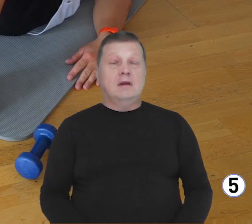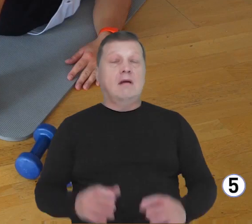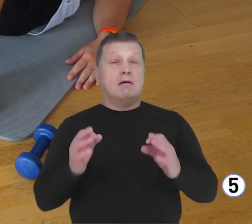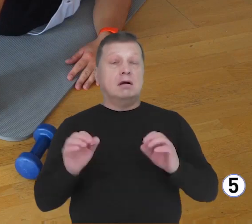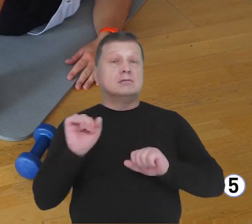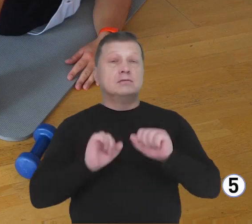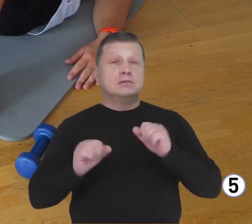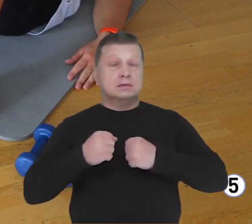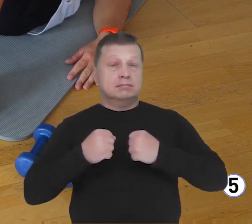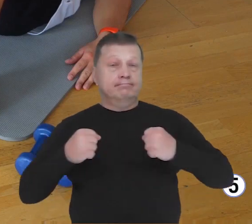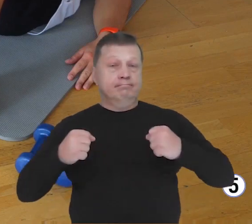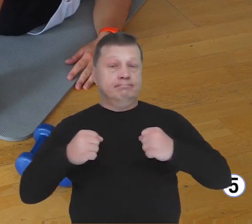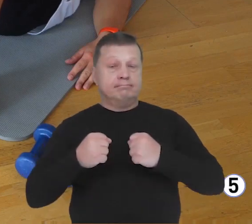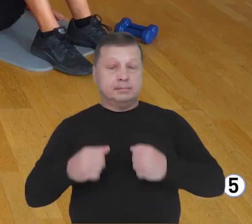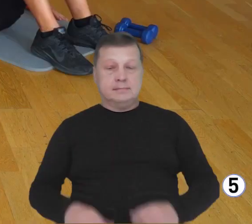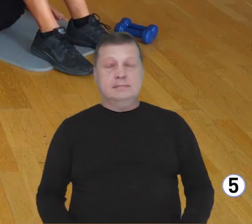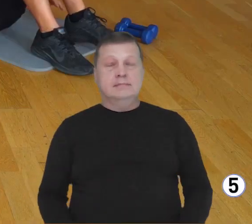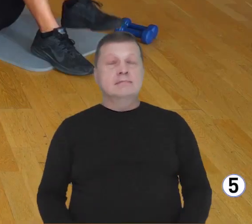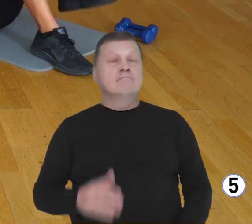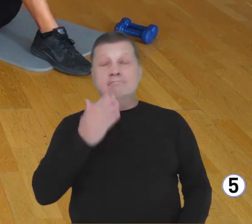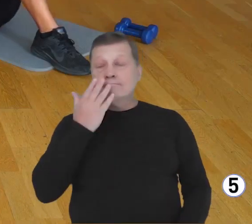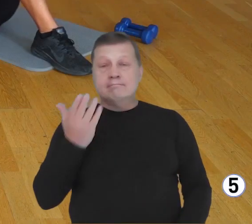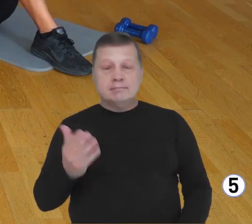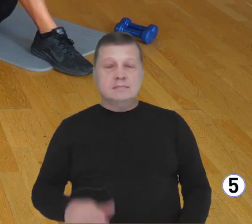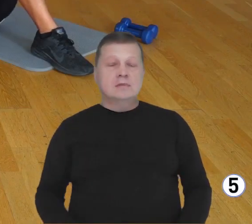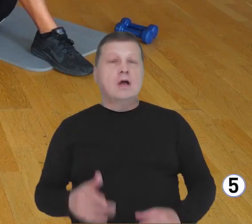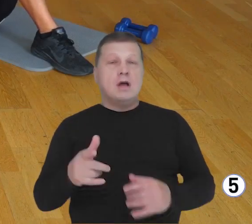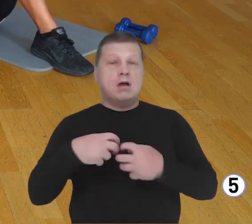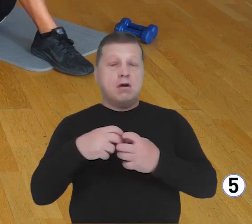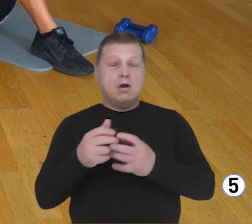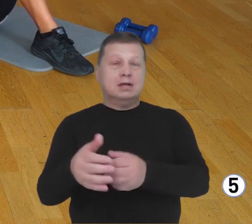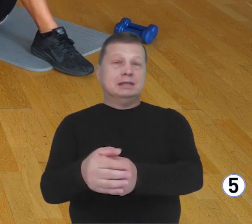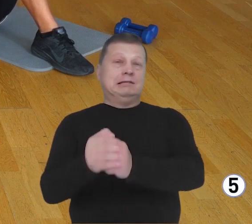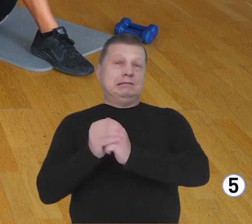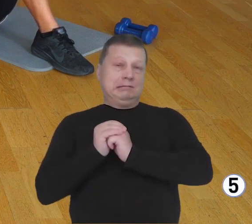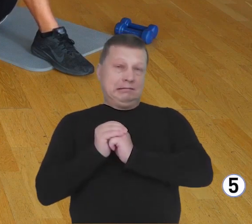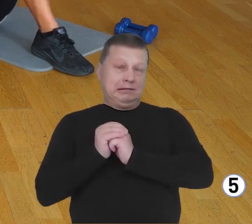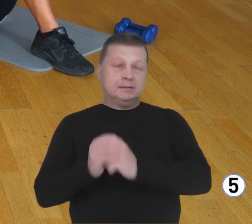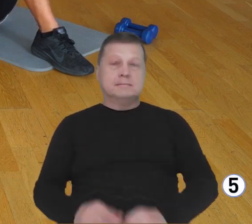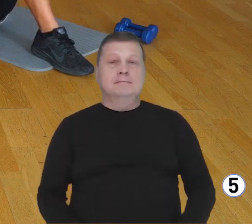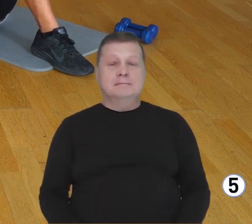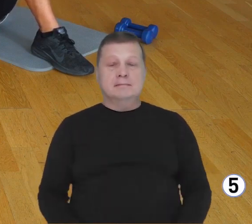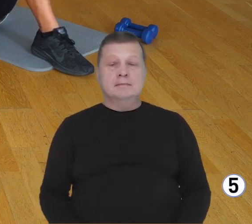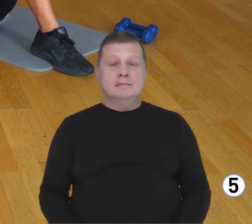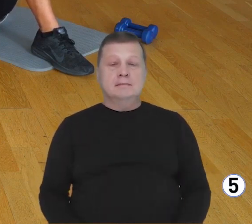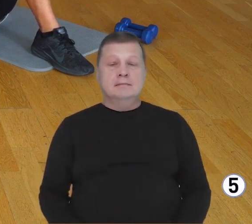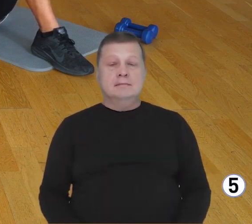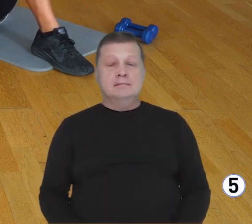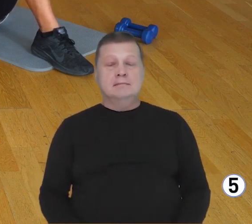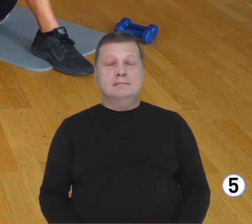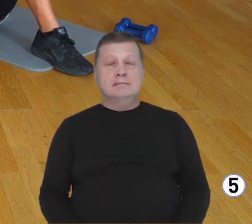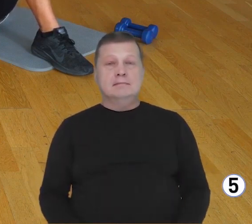Zaczynamy ćwiczenia rozciągające. Chwytamy się za kolano. Przyciągamy nogę maksymalnie do siebie.